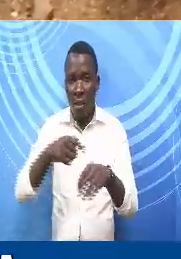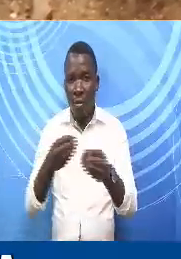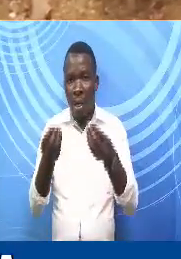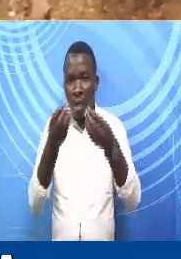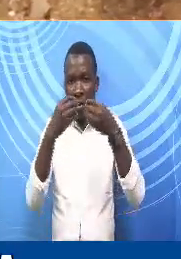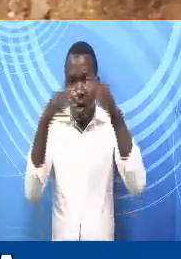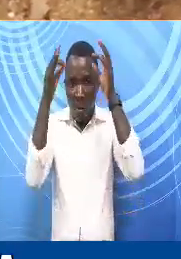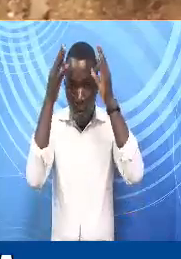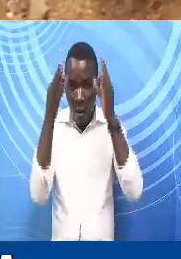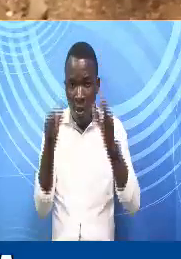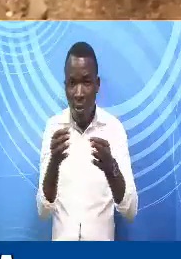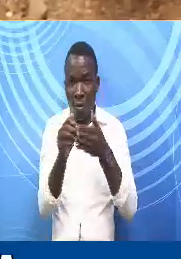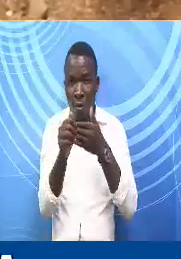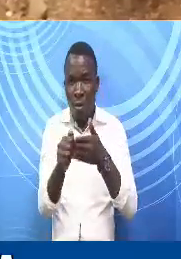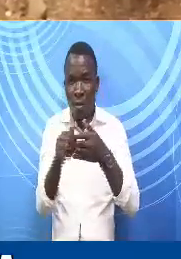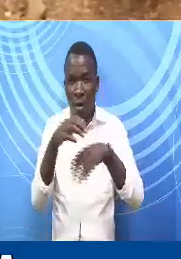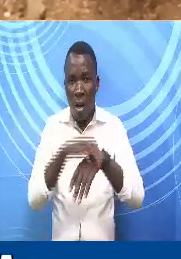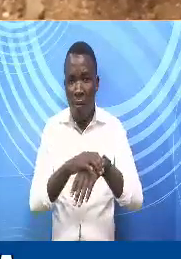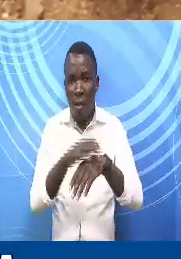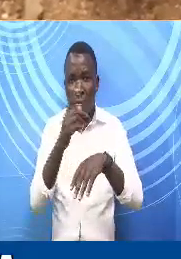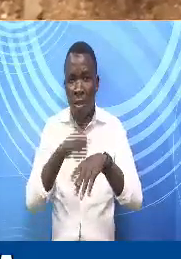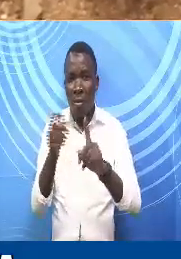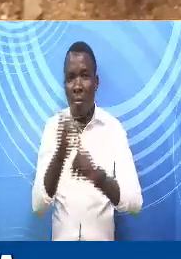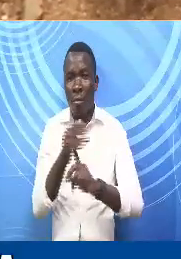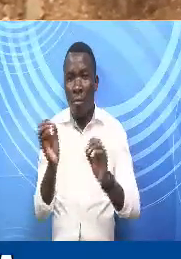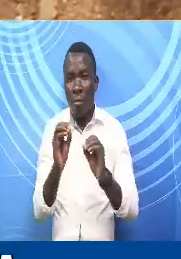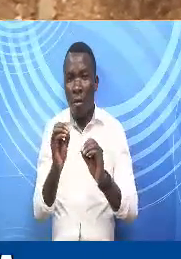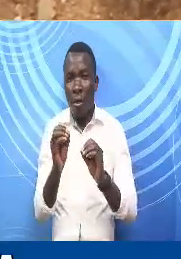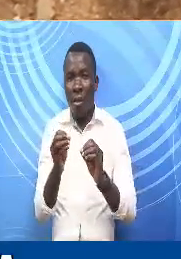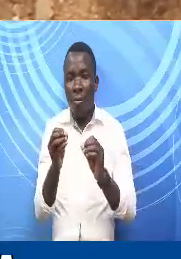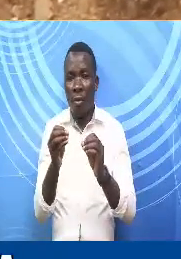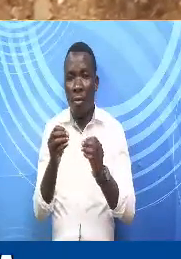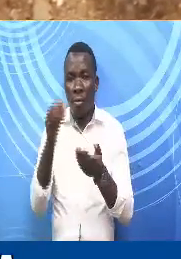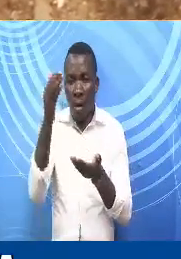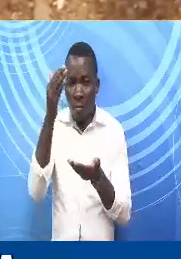umwanzuro ubuyobozi bwafashe mu gihe tutarawubona nibwo twakatiwe amazi